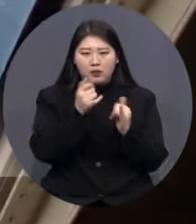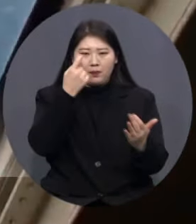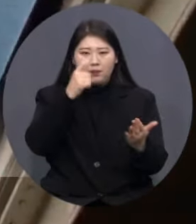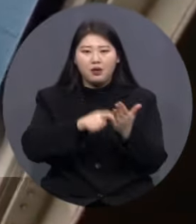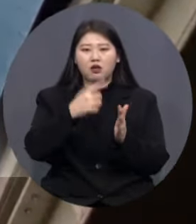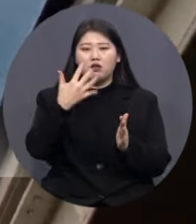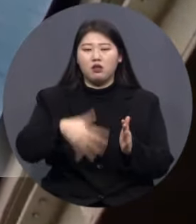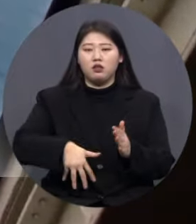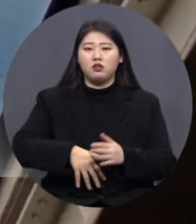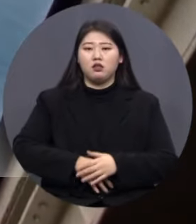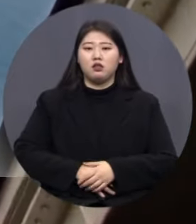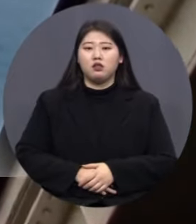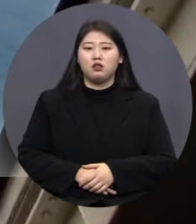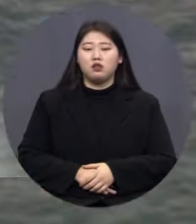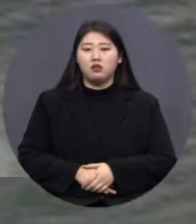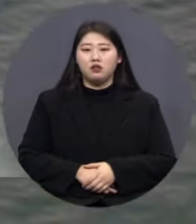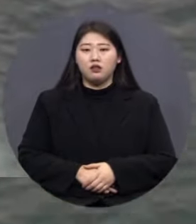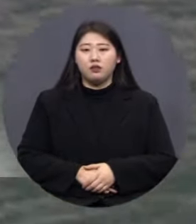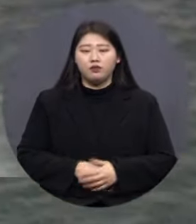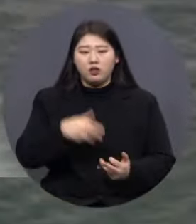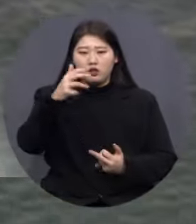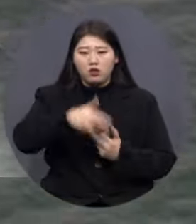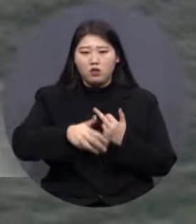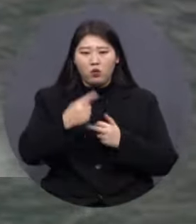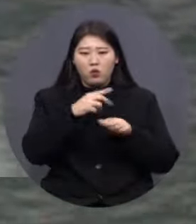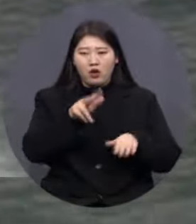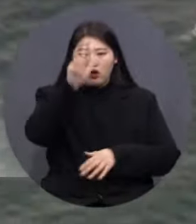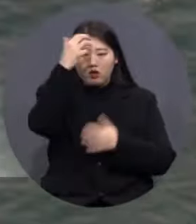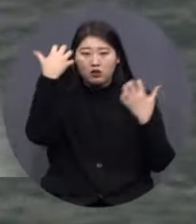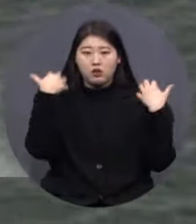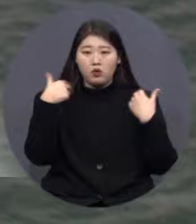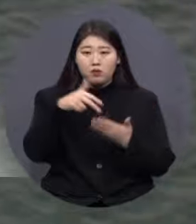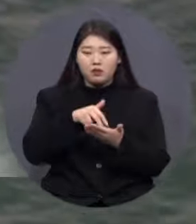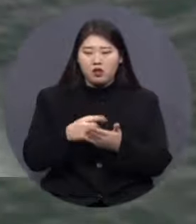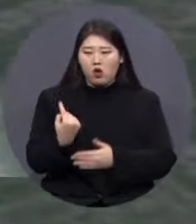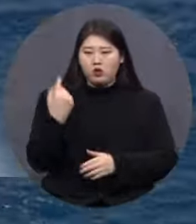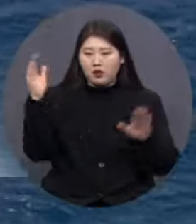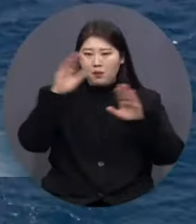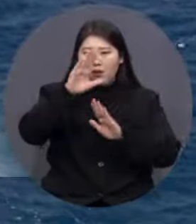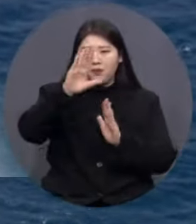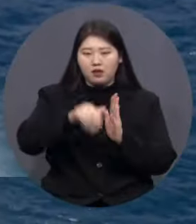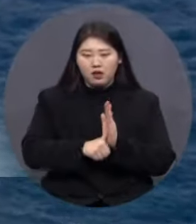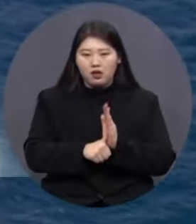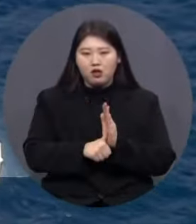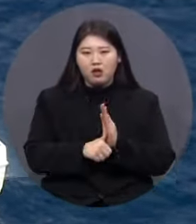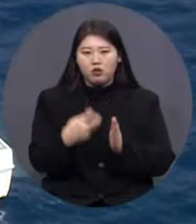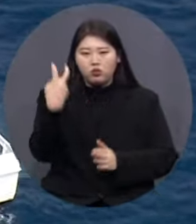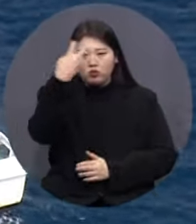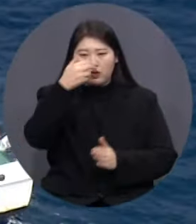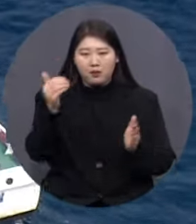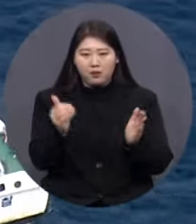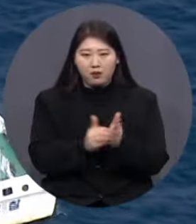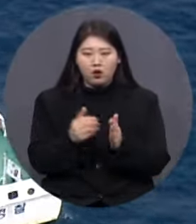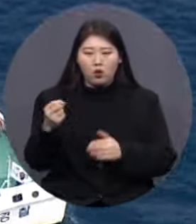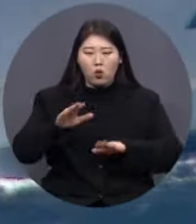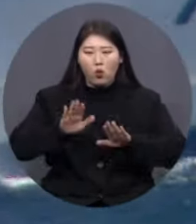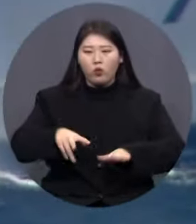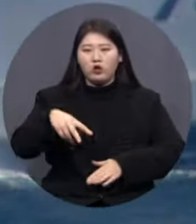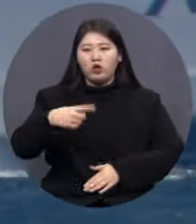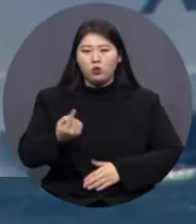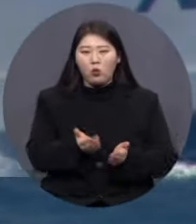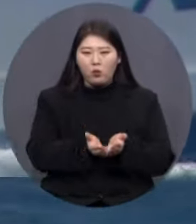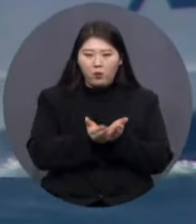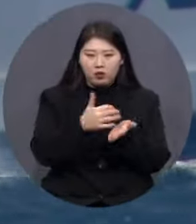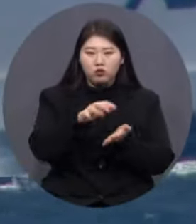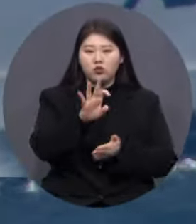발견되지 않고 있습니다 서포 경찰서는 어젯밤 야간 수색에 이어도 척과